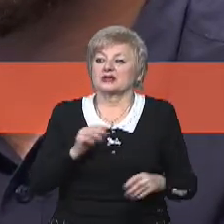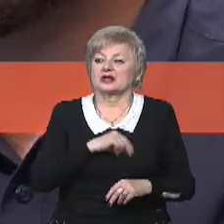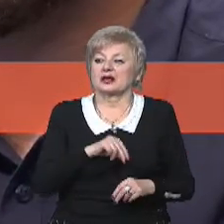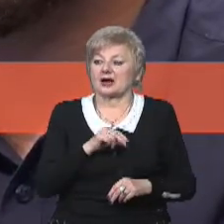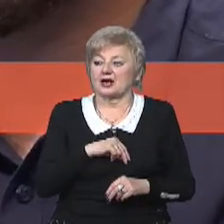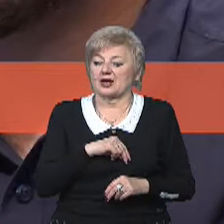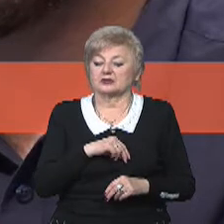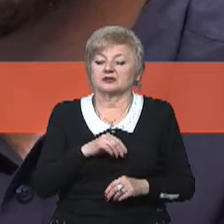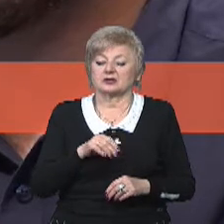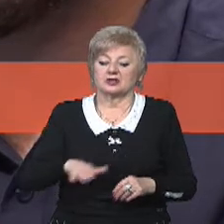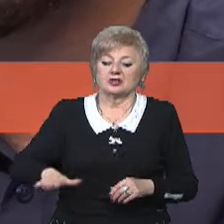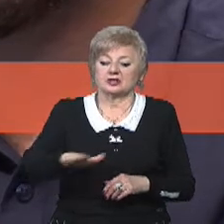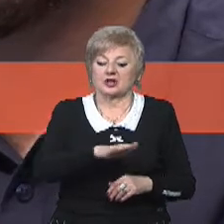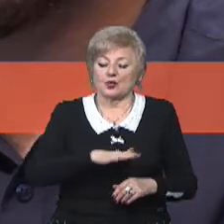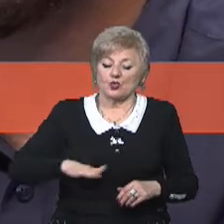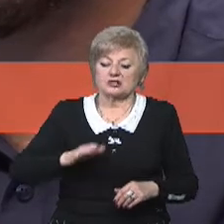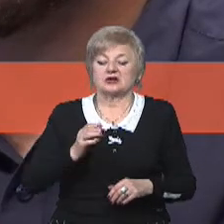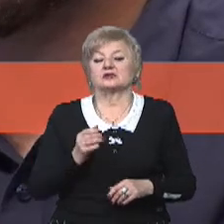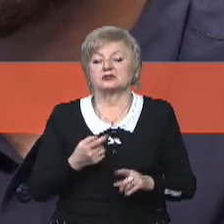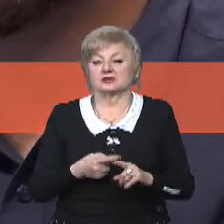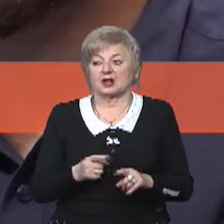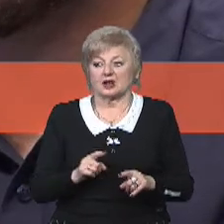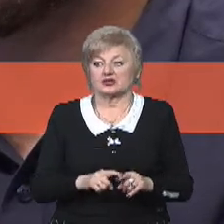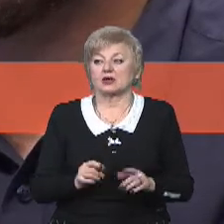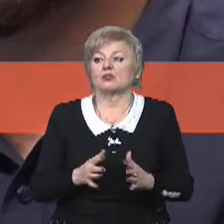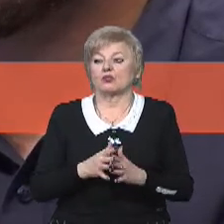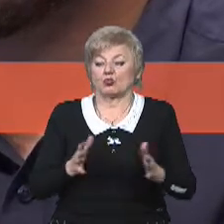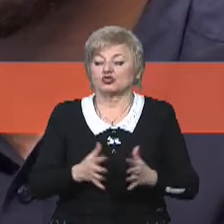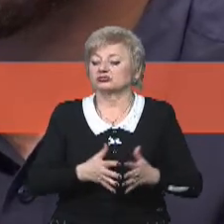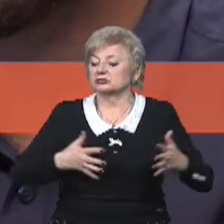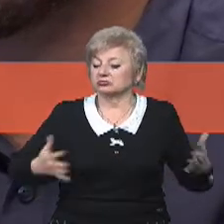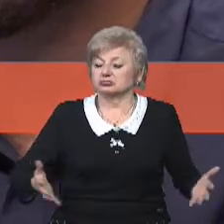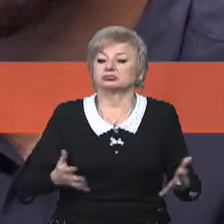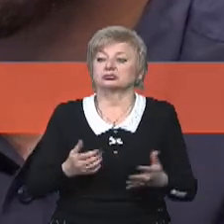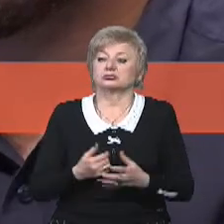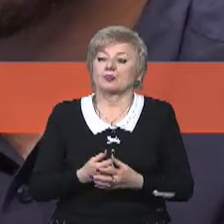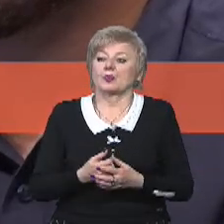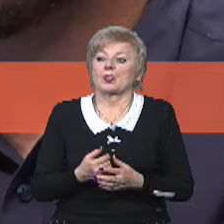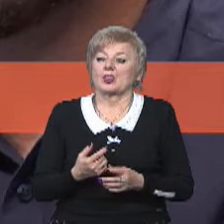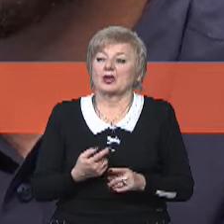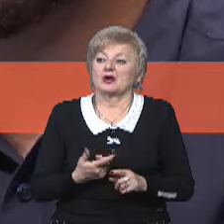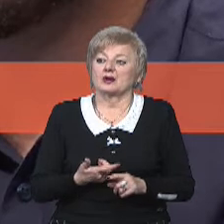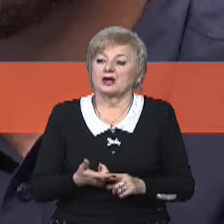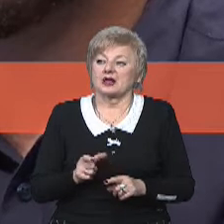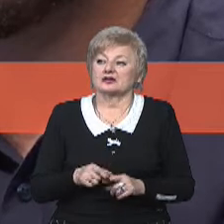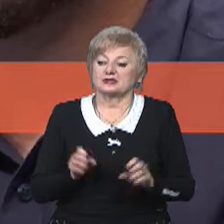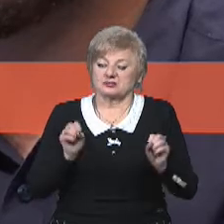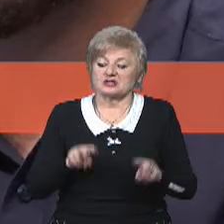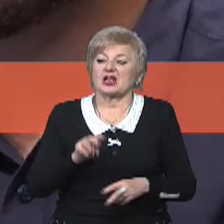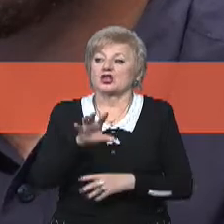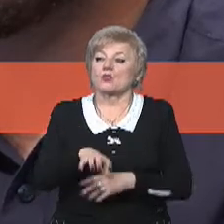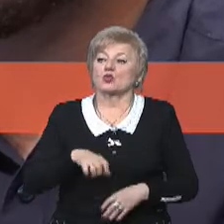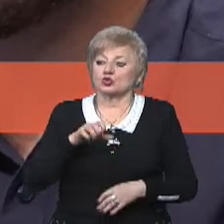на ґрунтових могильниках, на їх дослідженнях більш широко, більш масштабно. Це бульдозер. І